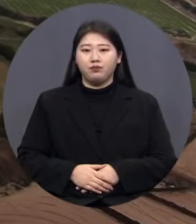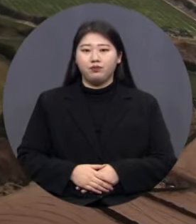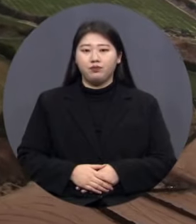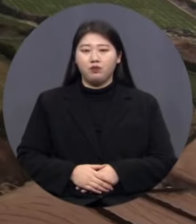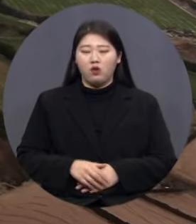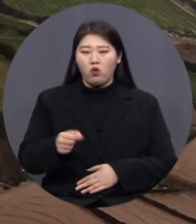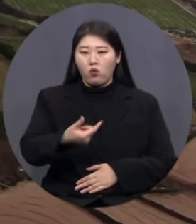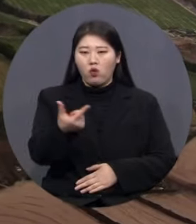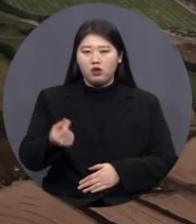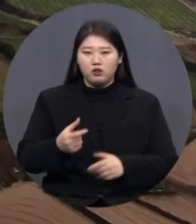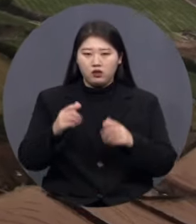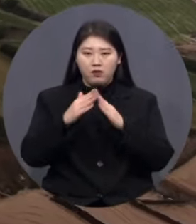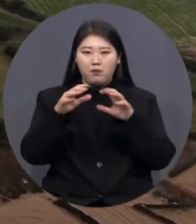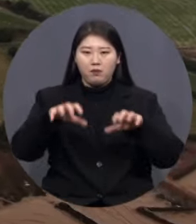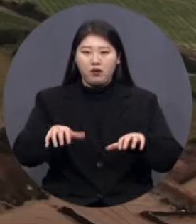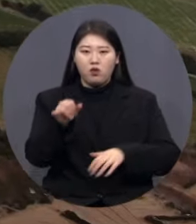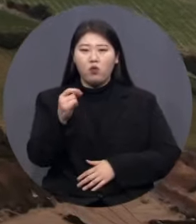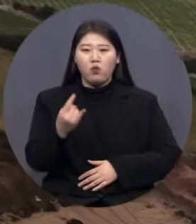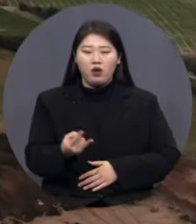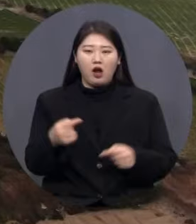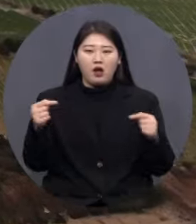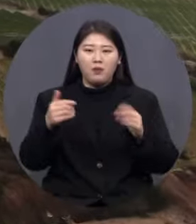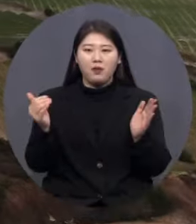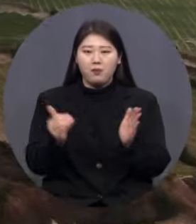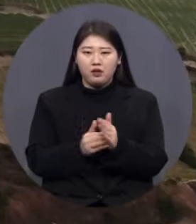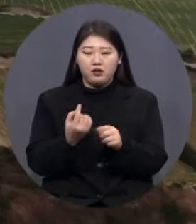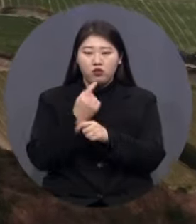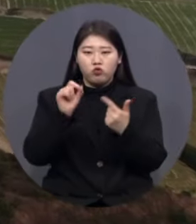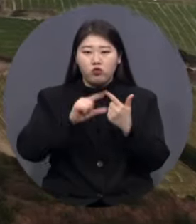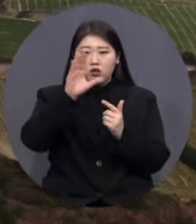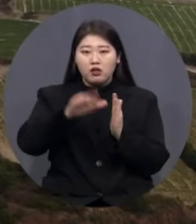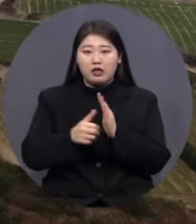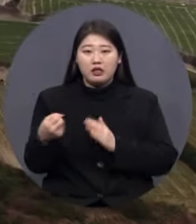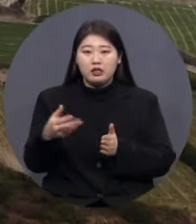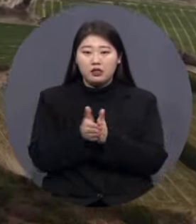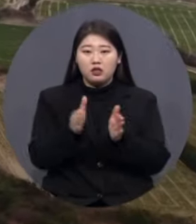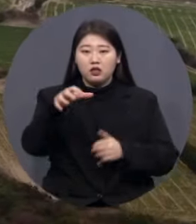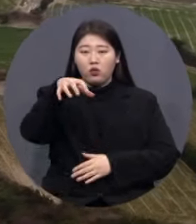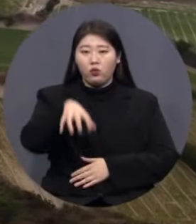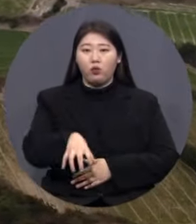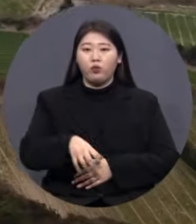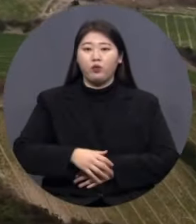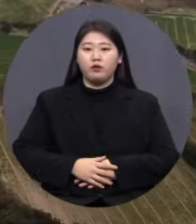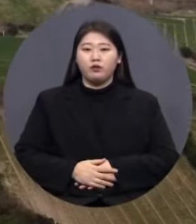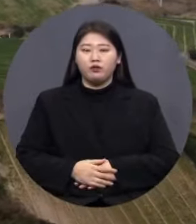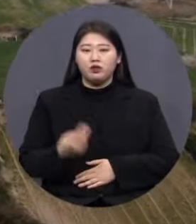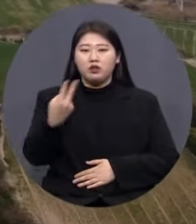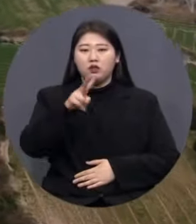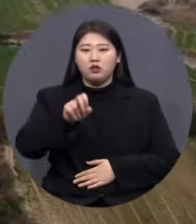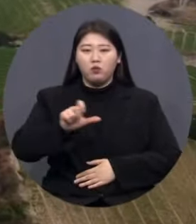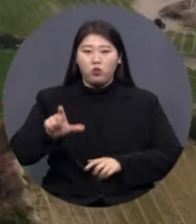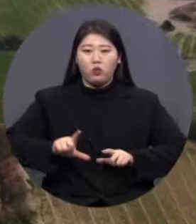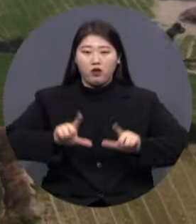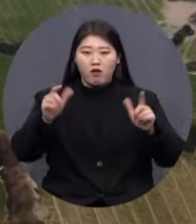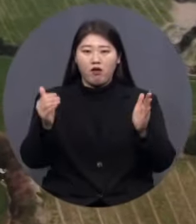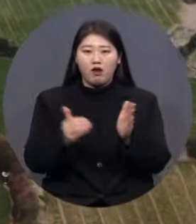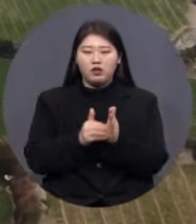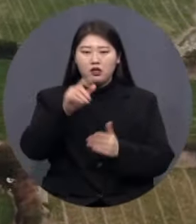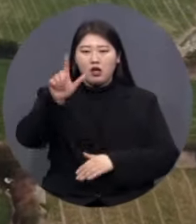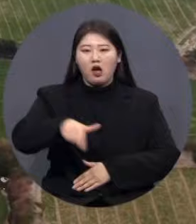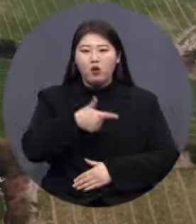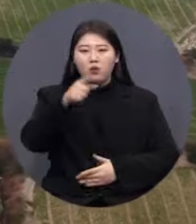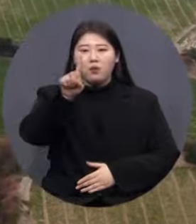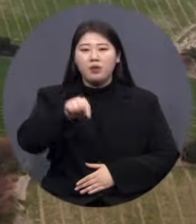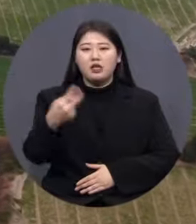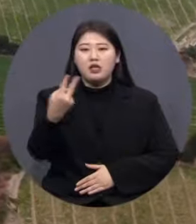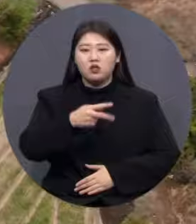기입니다 회화의 협의로 지난해 6월 공사가 재개된 제주 동부 하수 처리장 2025년까지 하루 만 2천톤의